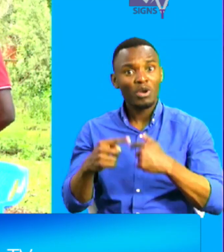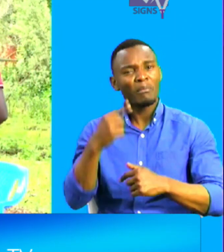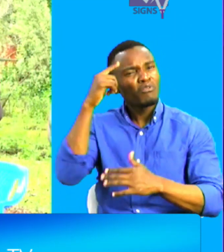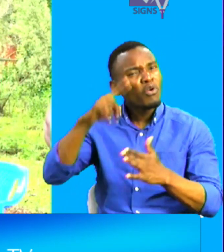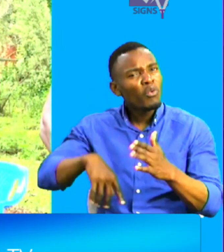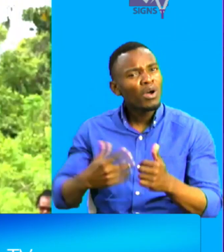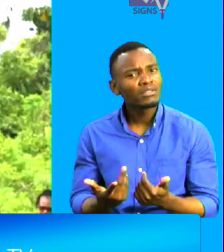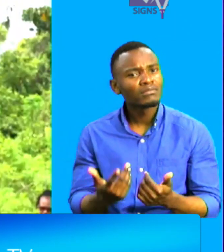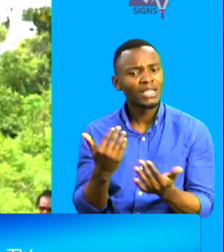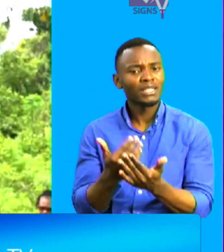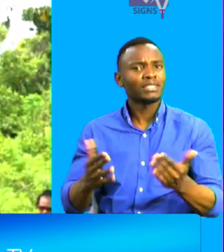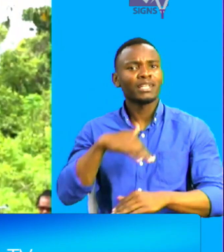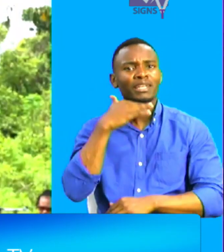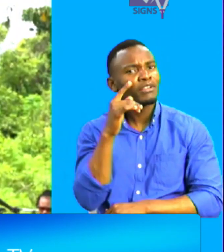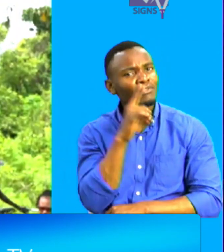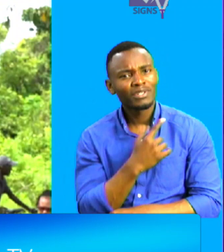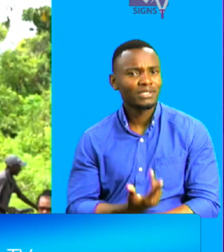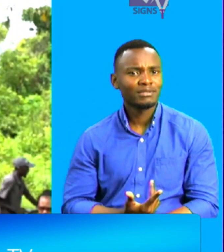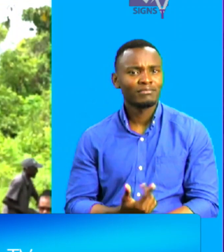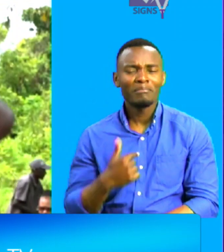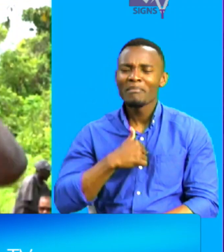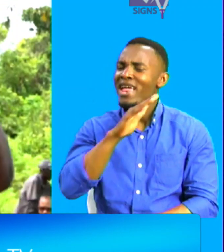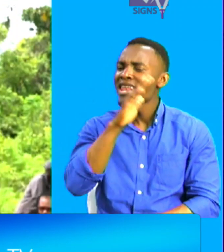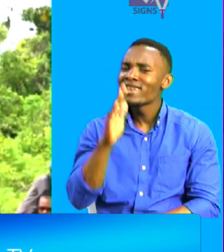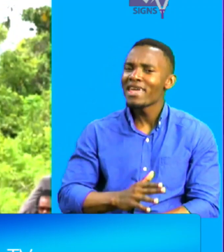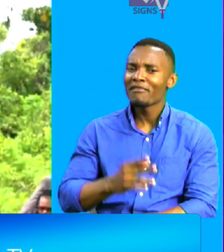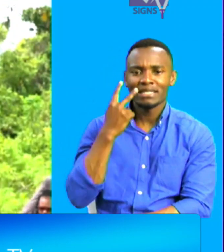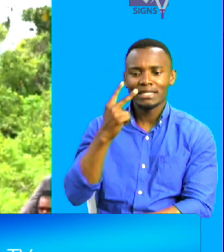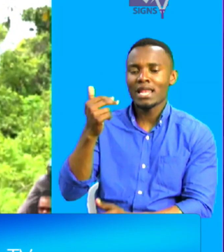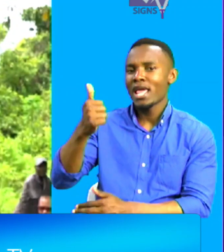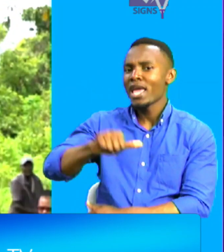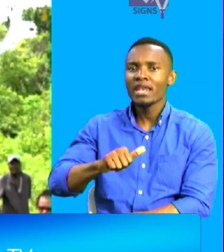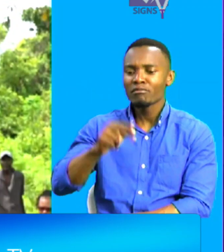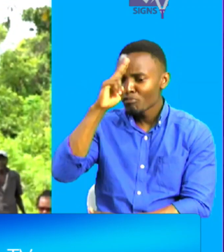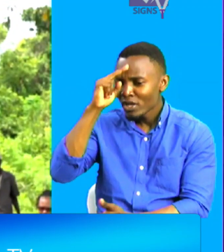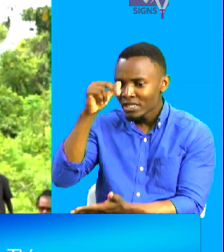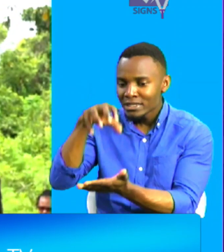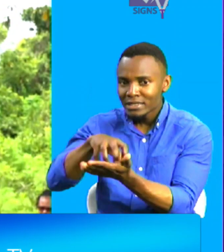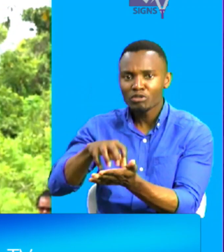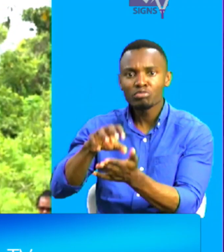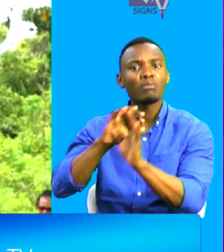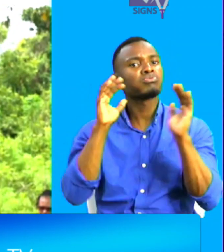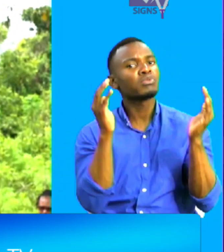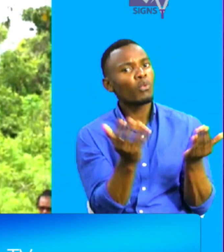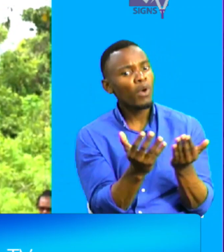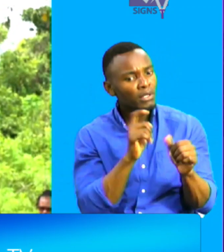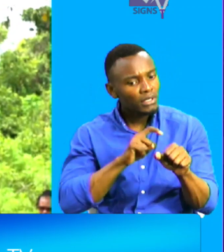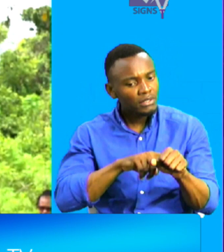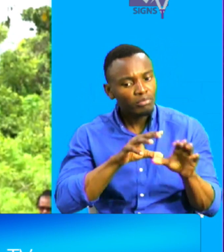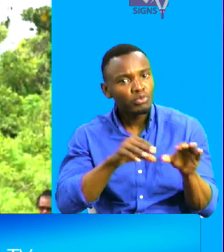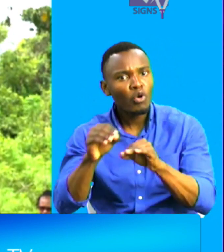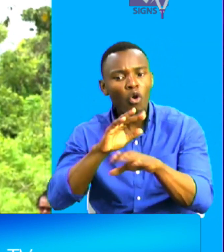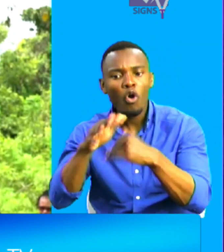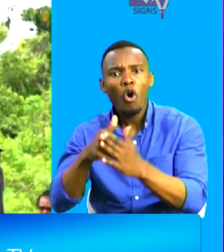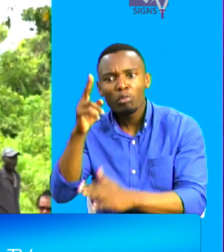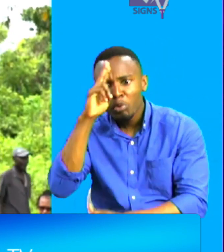nini? Watoto wanakufa. Juu mimi sijawahi ona police station yoyote ulimwengu mzima. Ukienda pale kila polisi